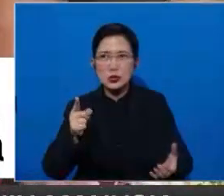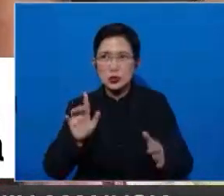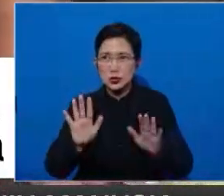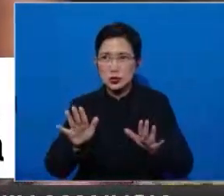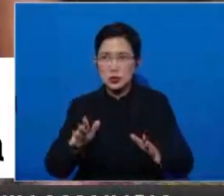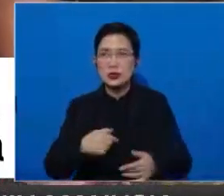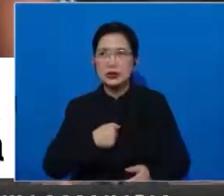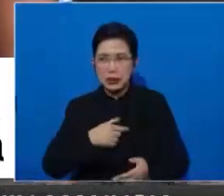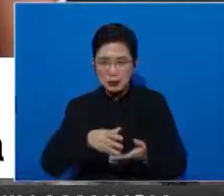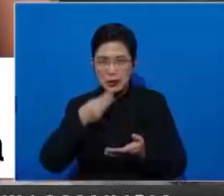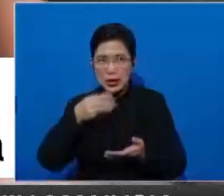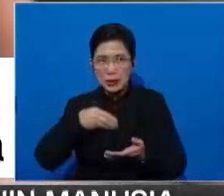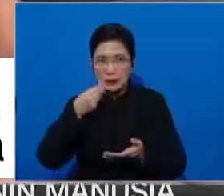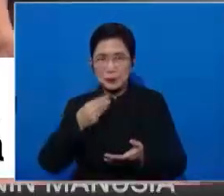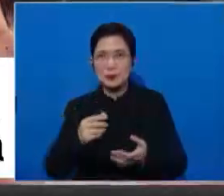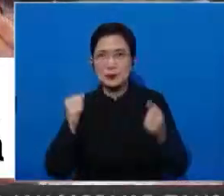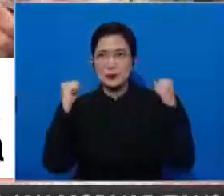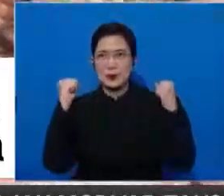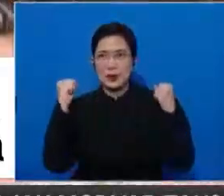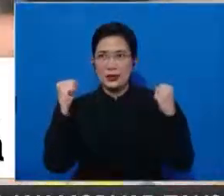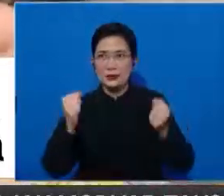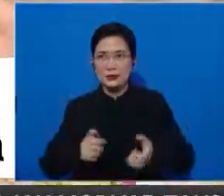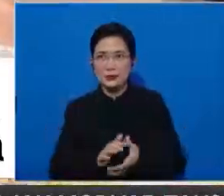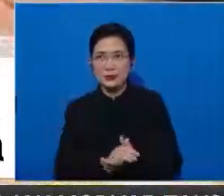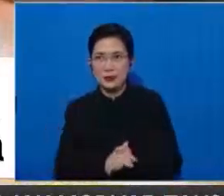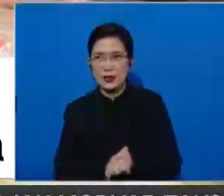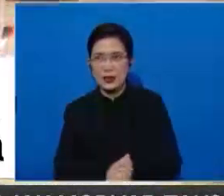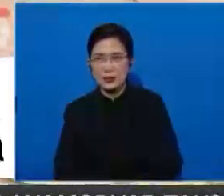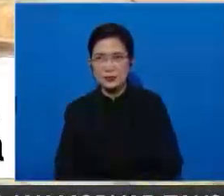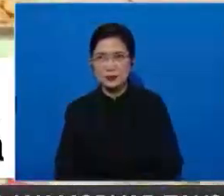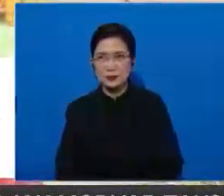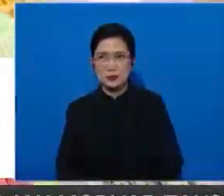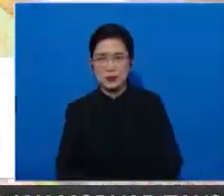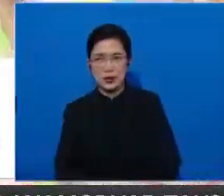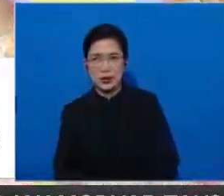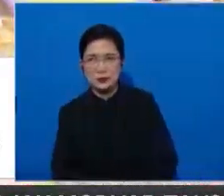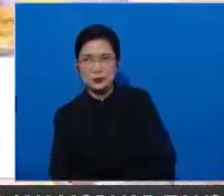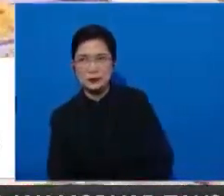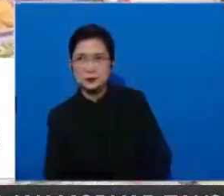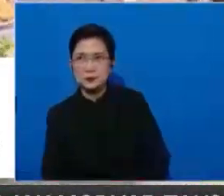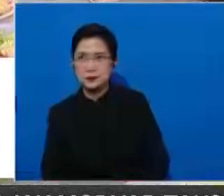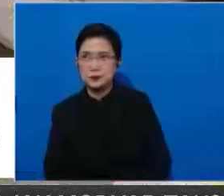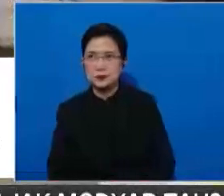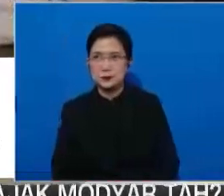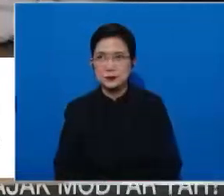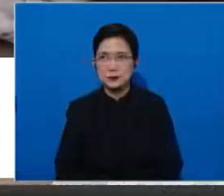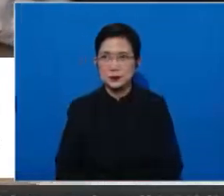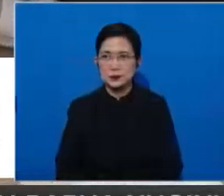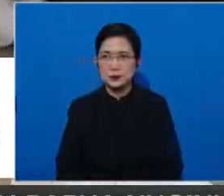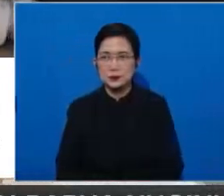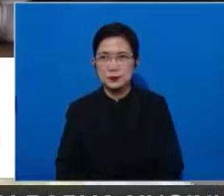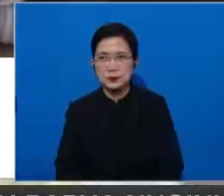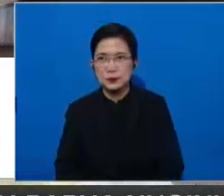karena hari ini kita akan bikin beragam olahan dari pepaya. Monggo, Bu. Makan, Bu. Mari, mari. Ini usus pepaya.